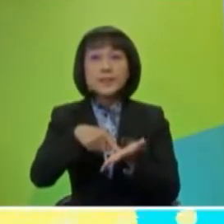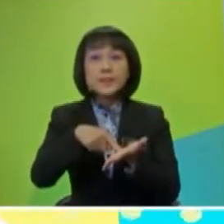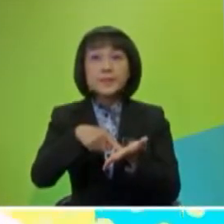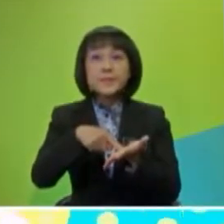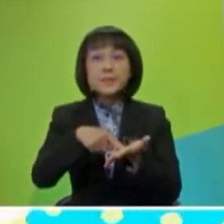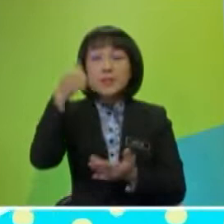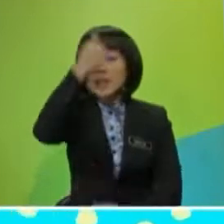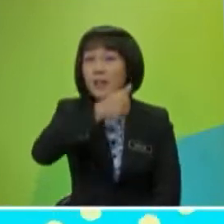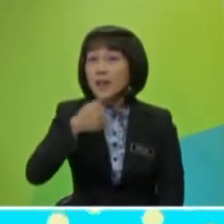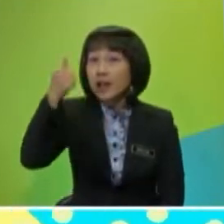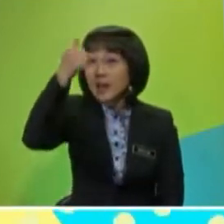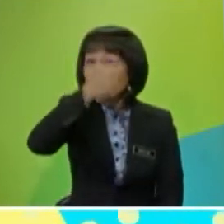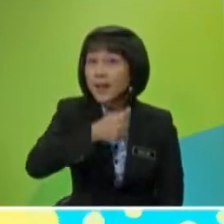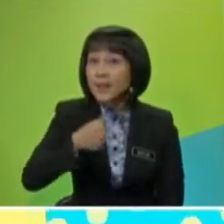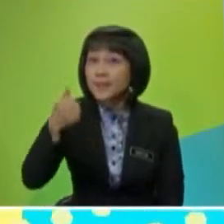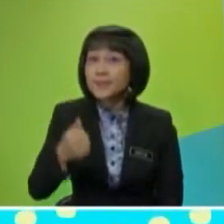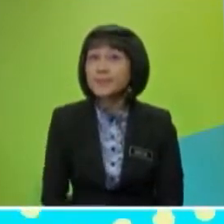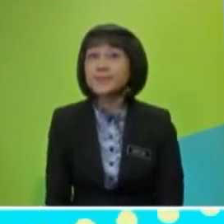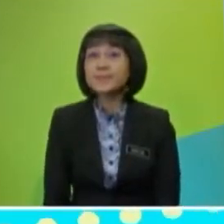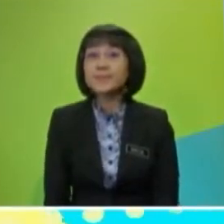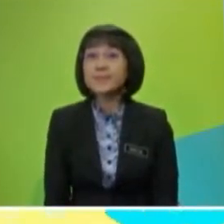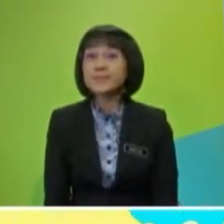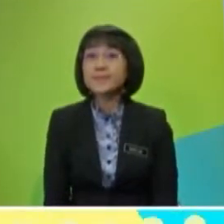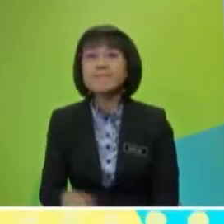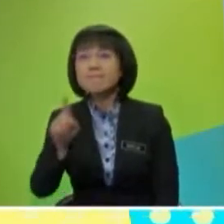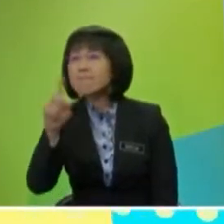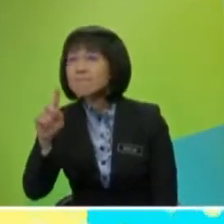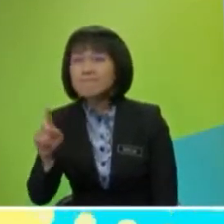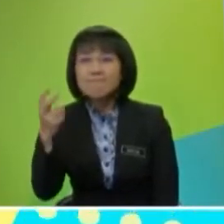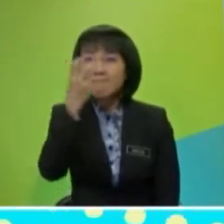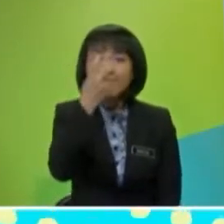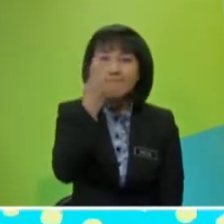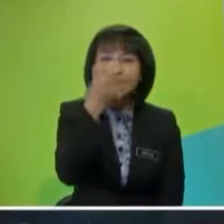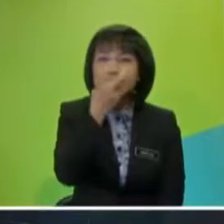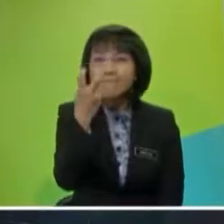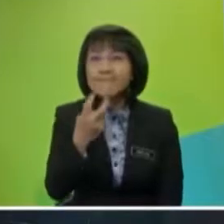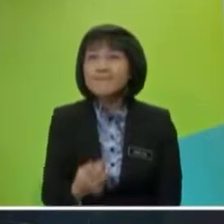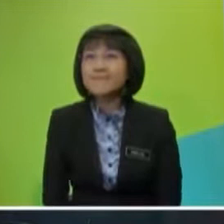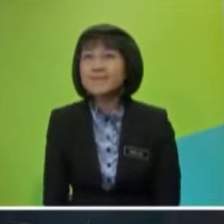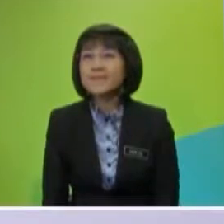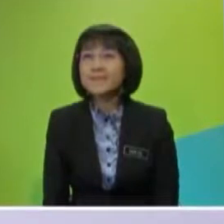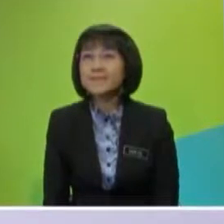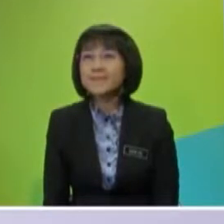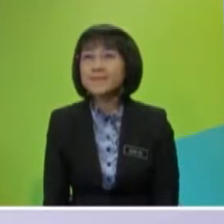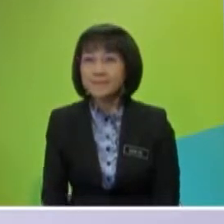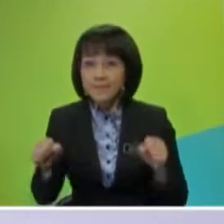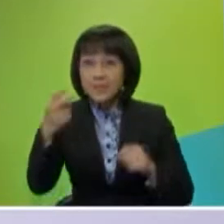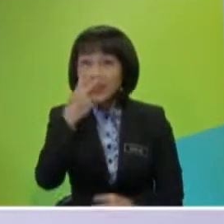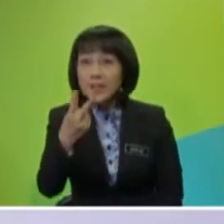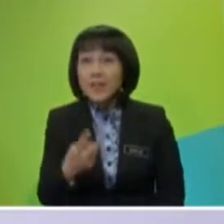Alia? Silakan Alia. Kat mana ya? Alia tak nampak dekat skrin ni. Okey, sekarang macam mana? Nampak tak Alia?